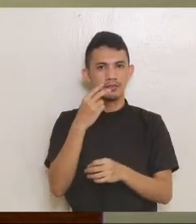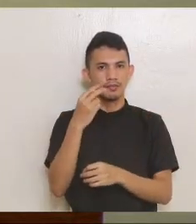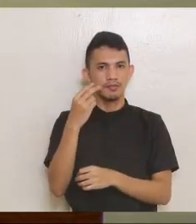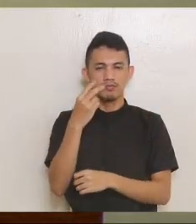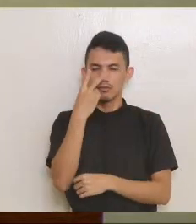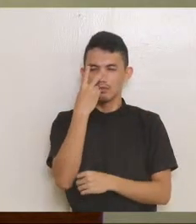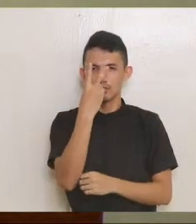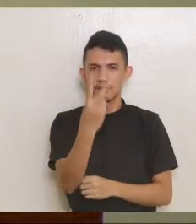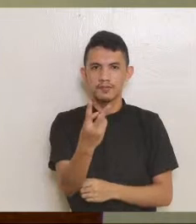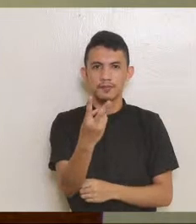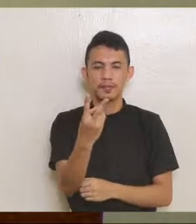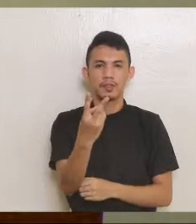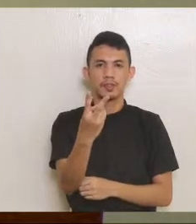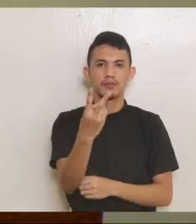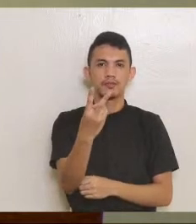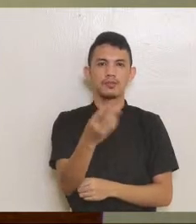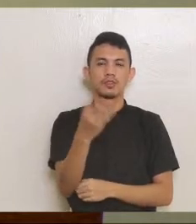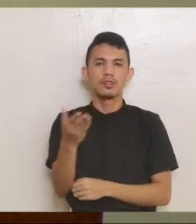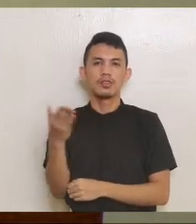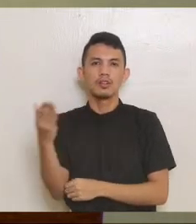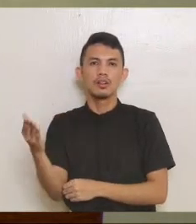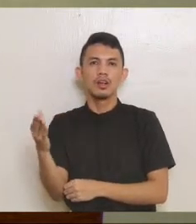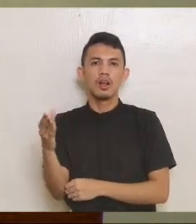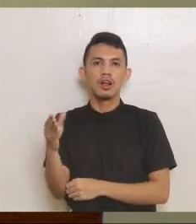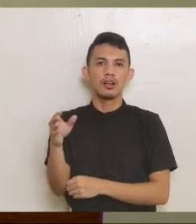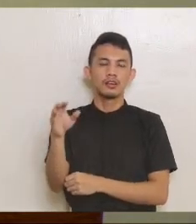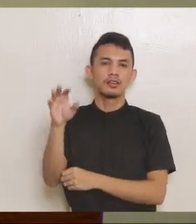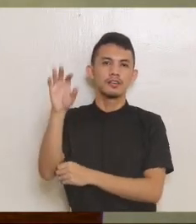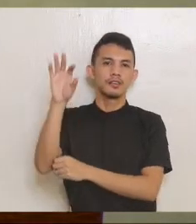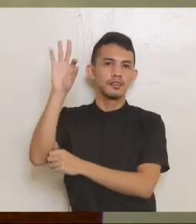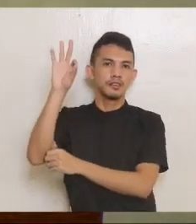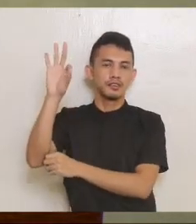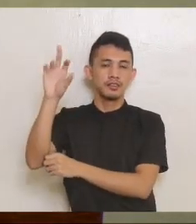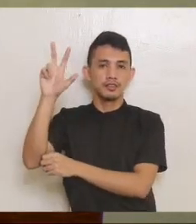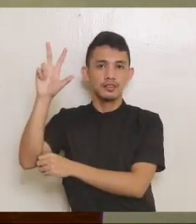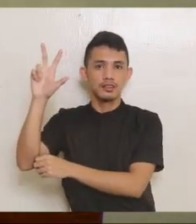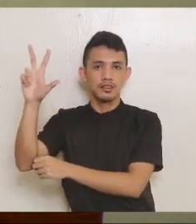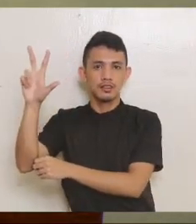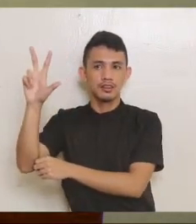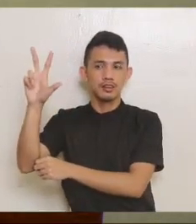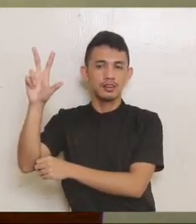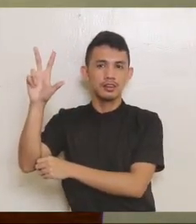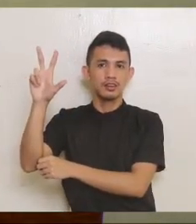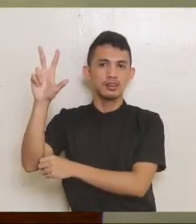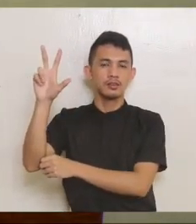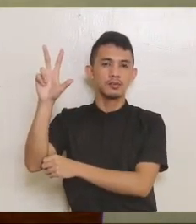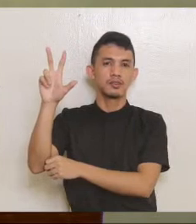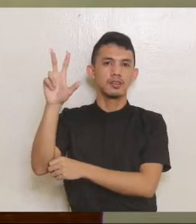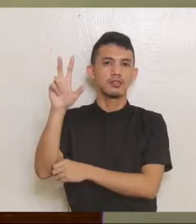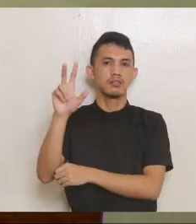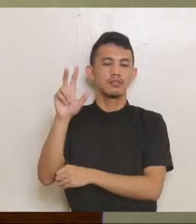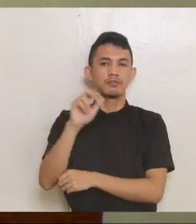aduna pa di ay 63% wala kasimba bisan og Domingo na lang.